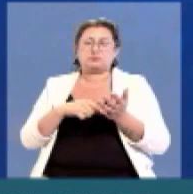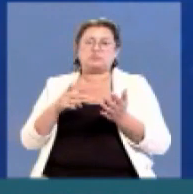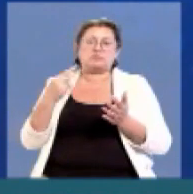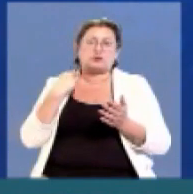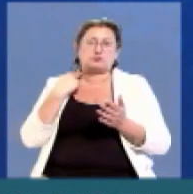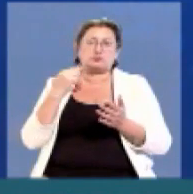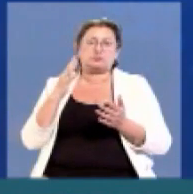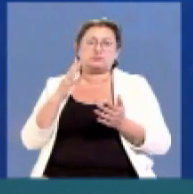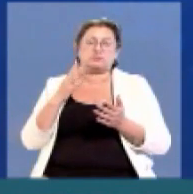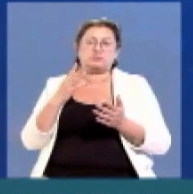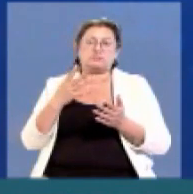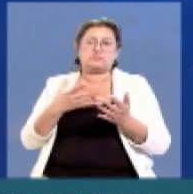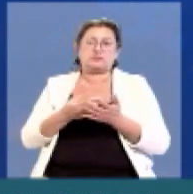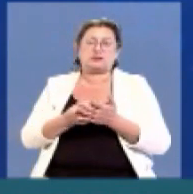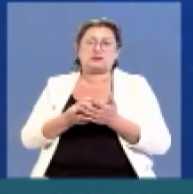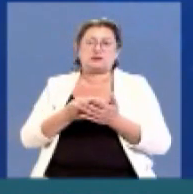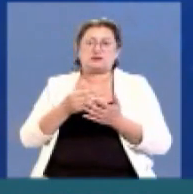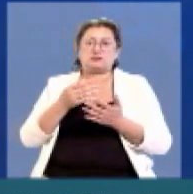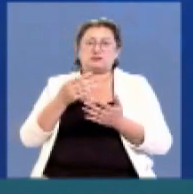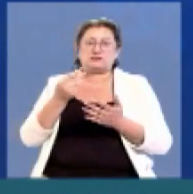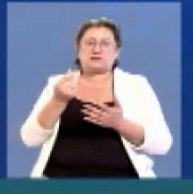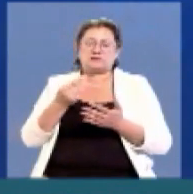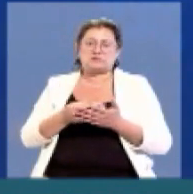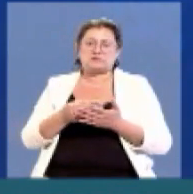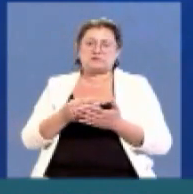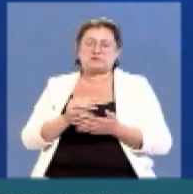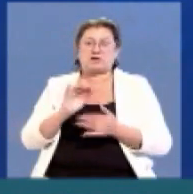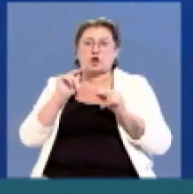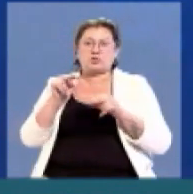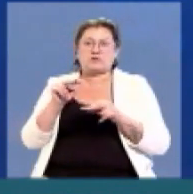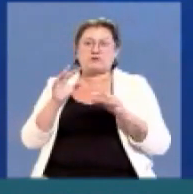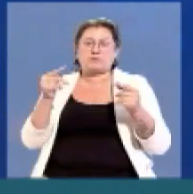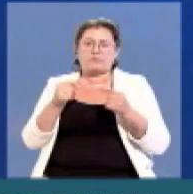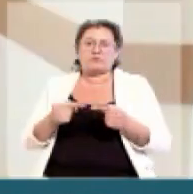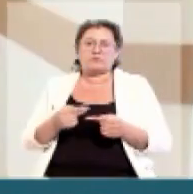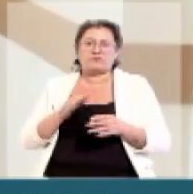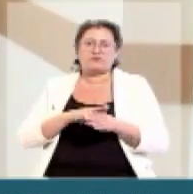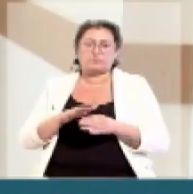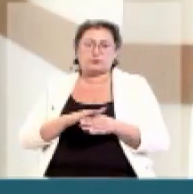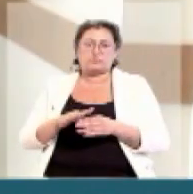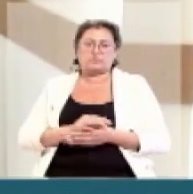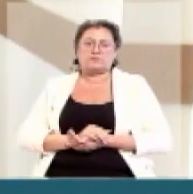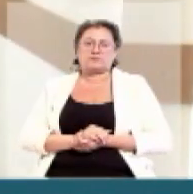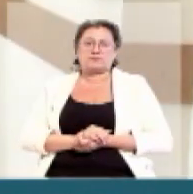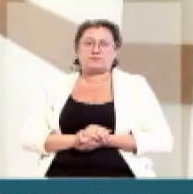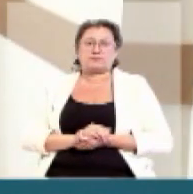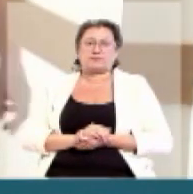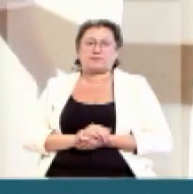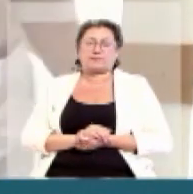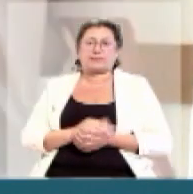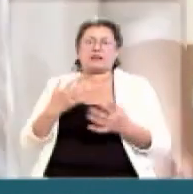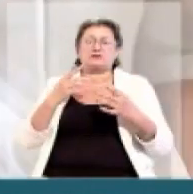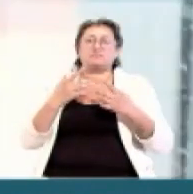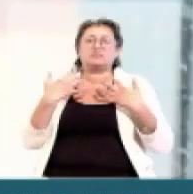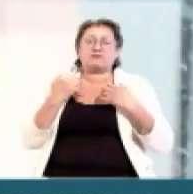болады және оларды уақытылы әрі тиімді пайдаланатындығына бақыланады. Сонымен қатар денсаулық сақтау басқармасы